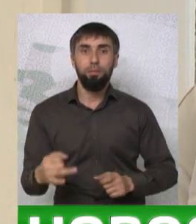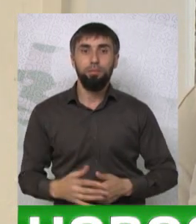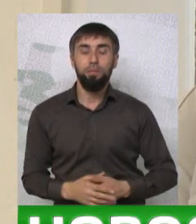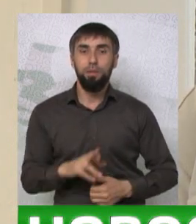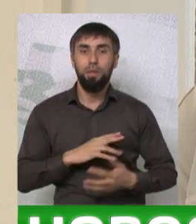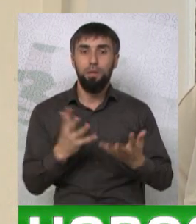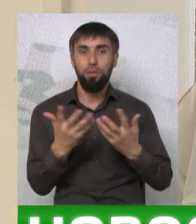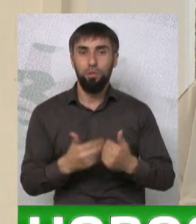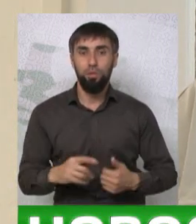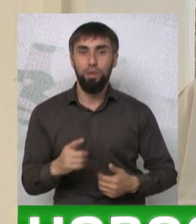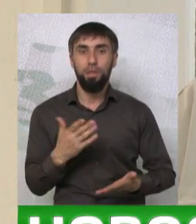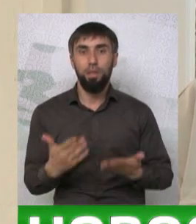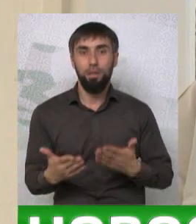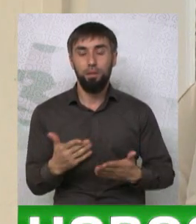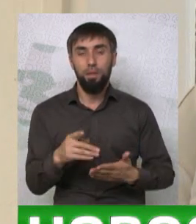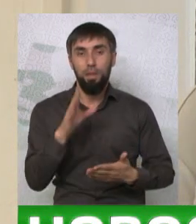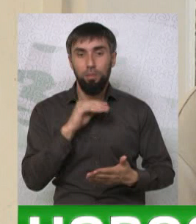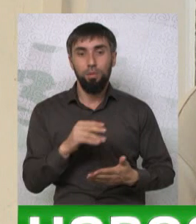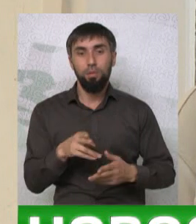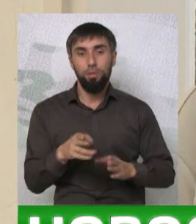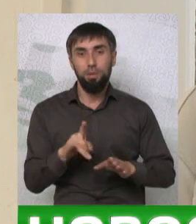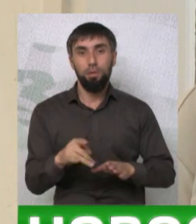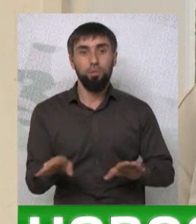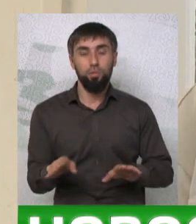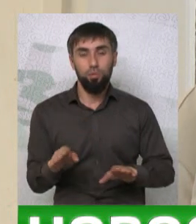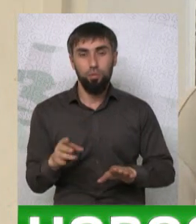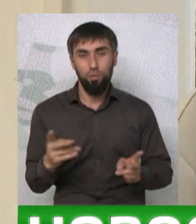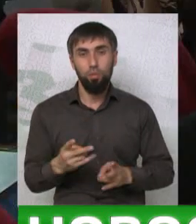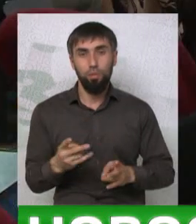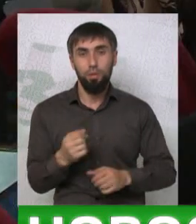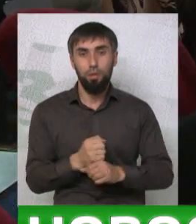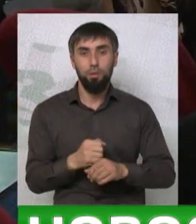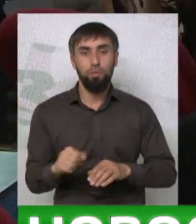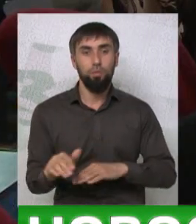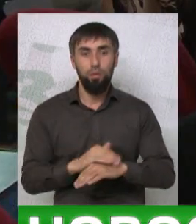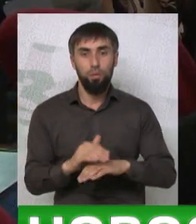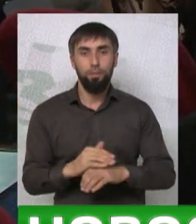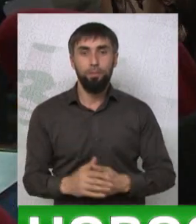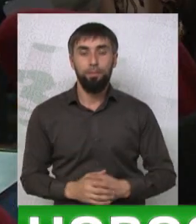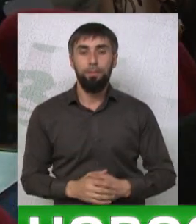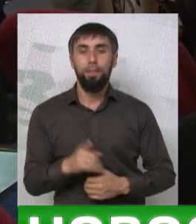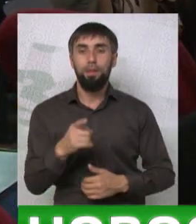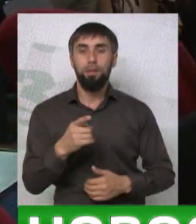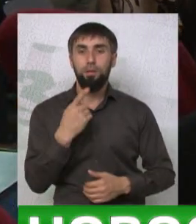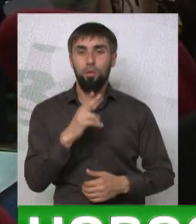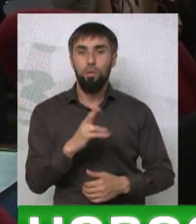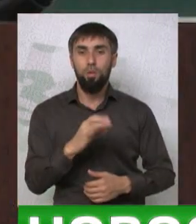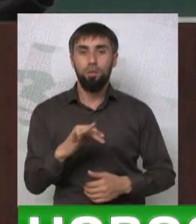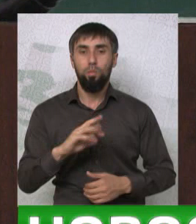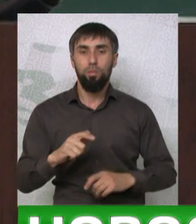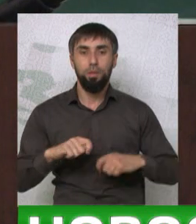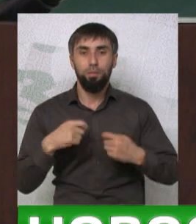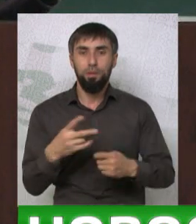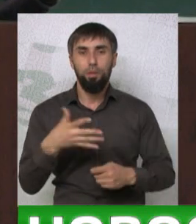я считаю, что если ты можешь, ты должен делать добро и нести добро в этот мир. Ежегодно в трансплантации костного мозга нуждаются